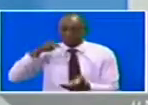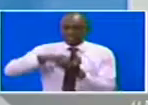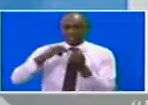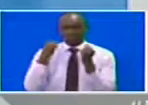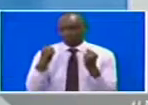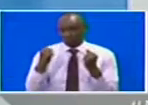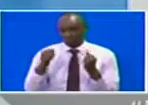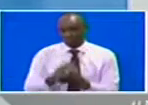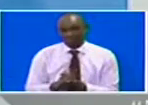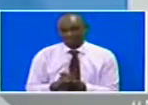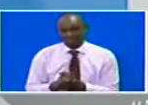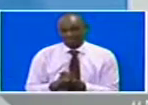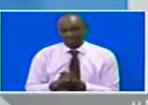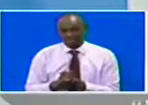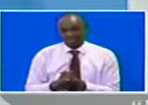tusimame.